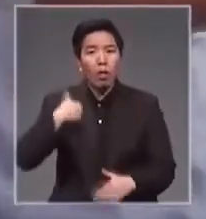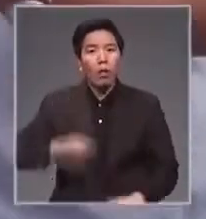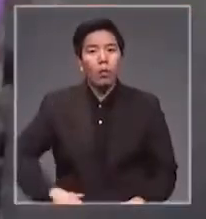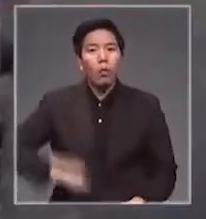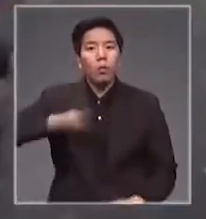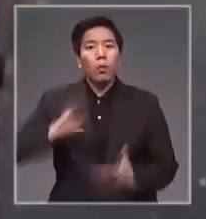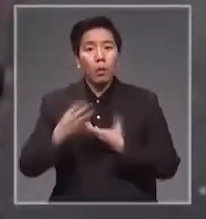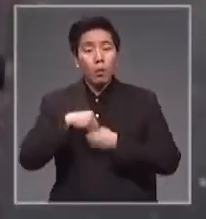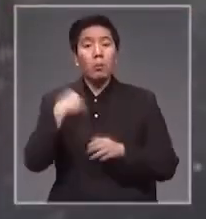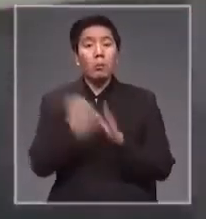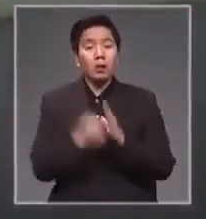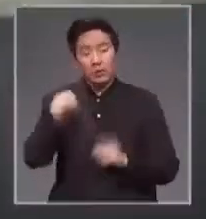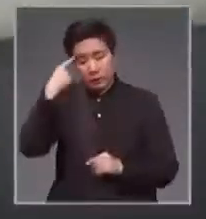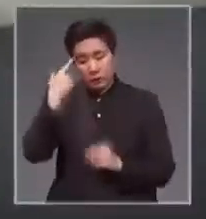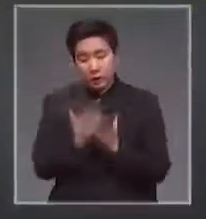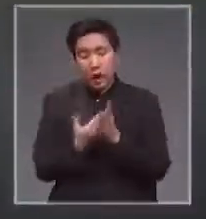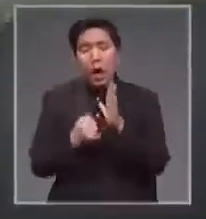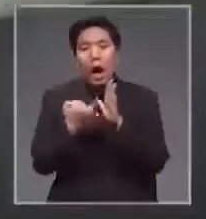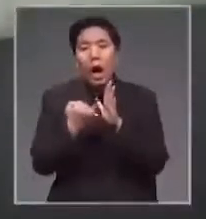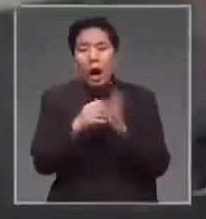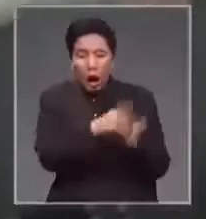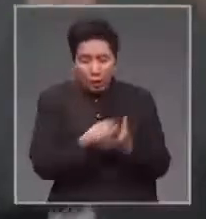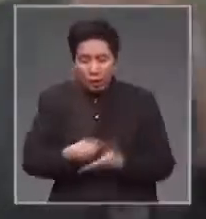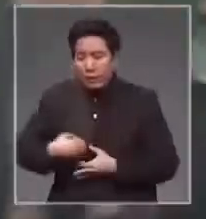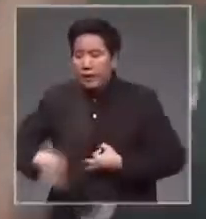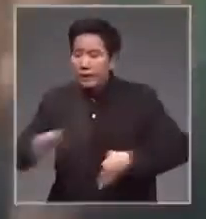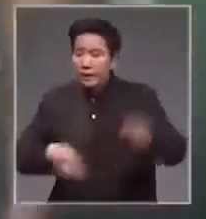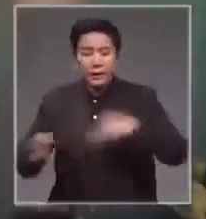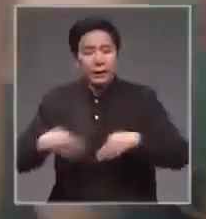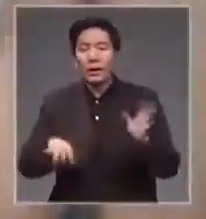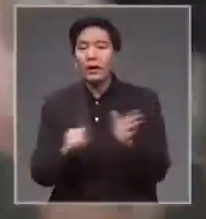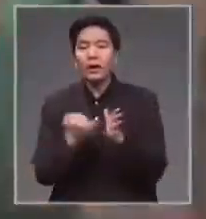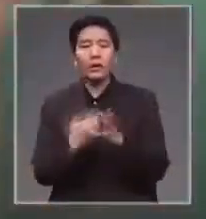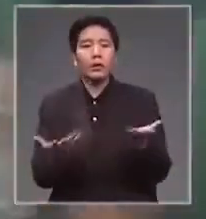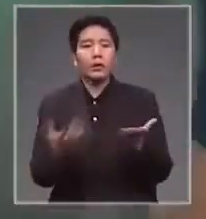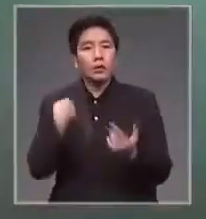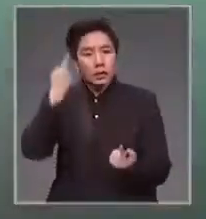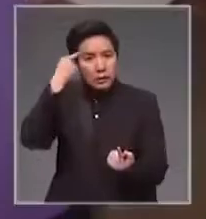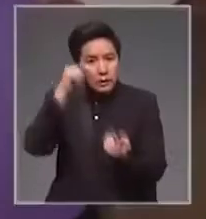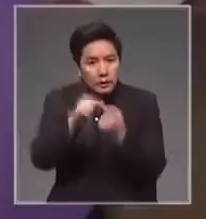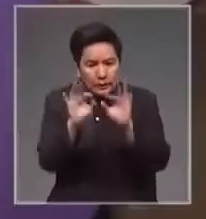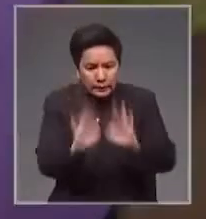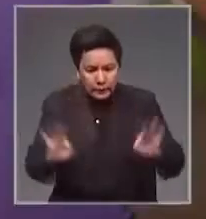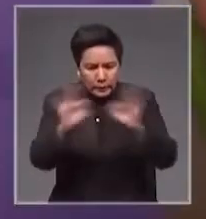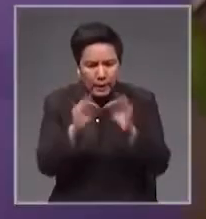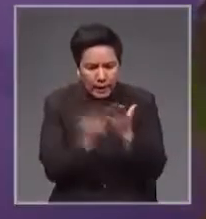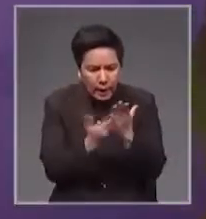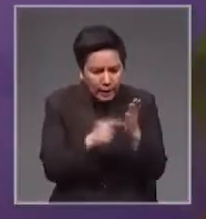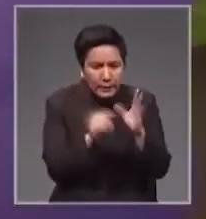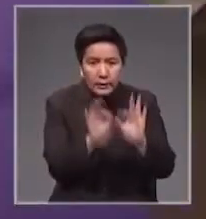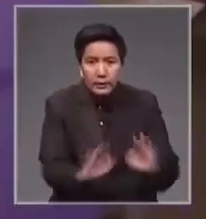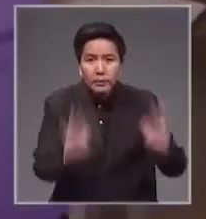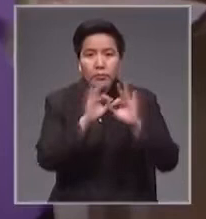ายในการหาเงินหาง่ายก็ใช้ง่ายเที่ยวเตร่ใช้เงินง่ายไม่รู้คุณค่าของเงินหมดก็หาใหม่ก็ต้องทำผิดกฎหมายอีกนะ